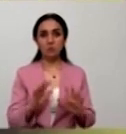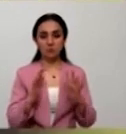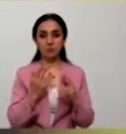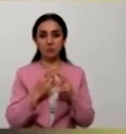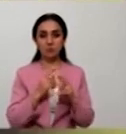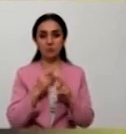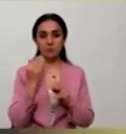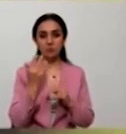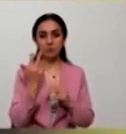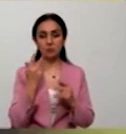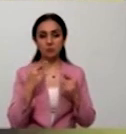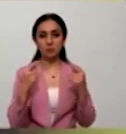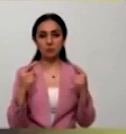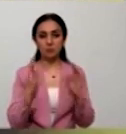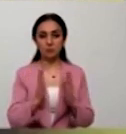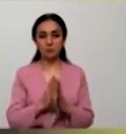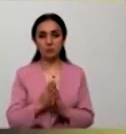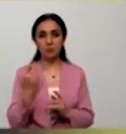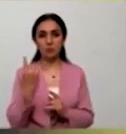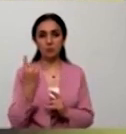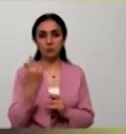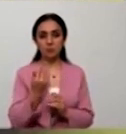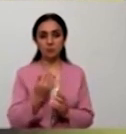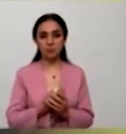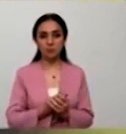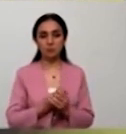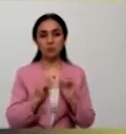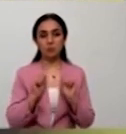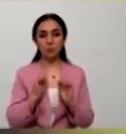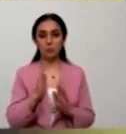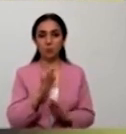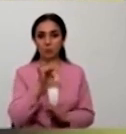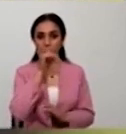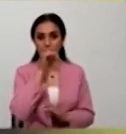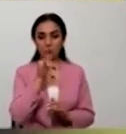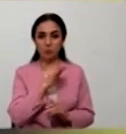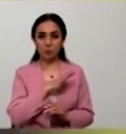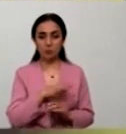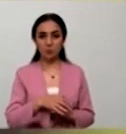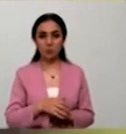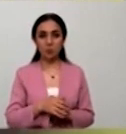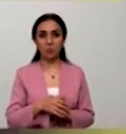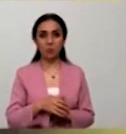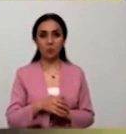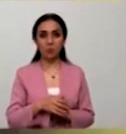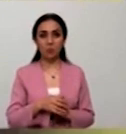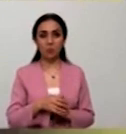Hodisalar, demak, 3 xil bo'ladi. Birinchisi mumkin bo'lmagan hodisalar,